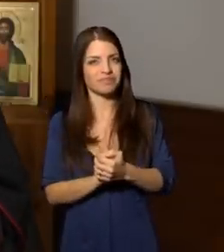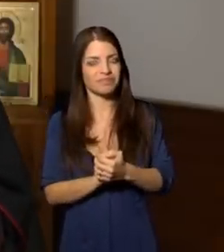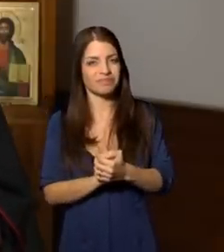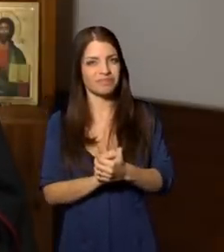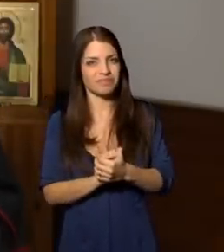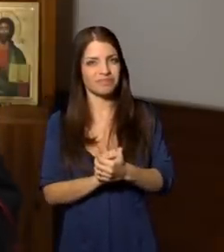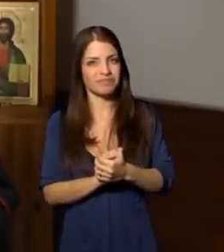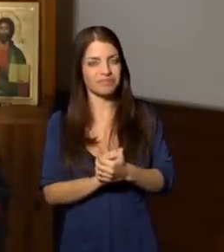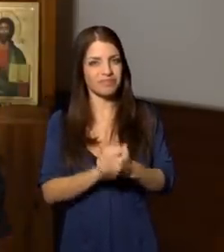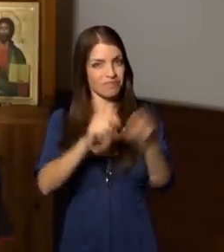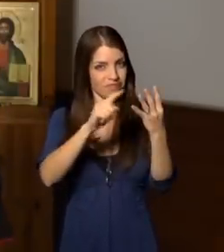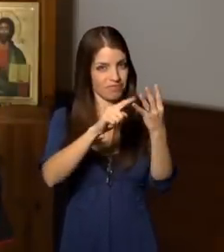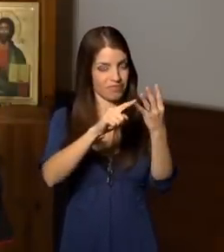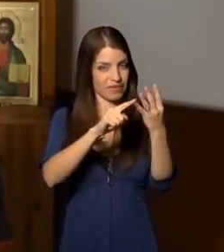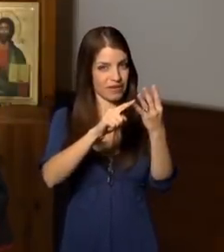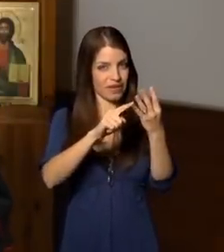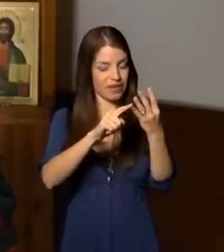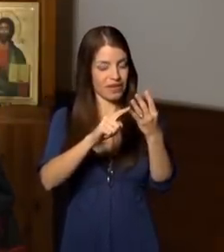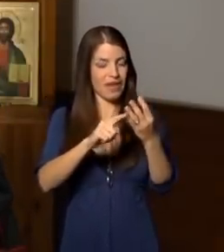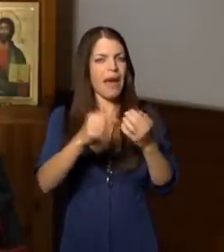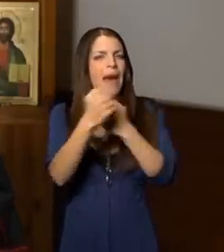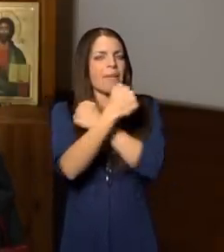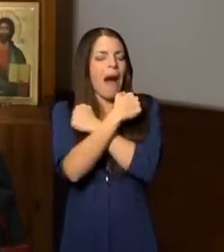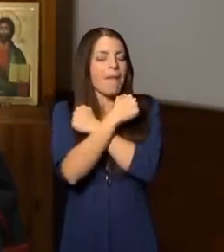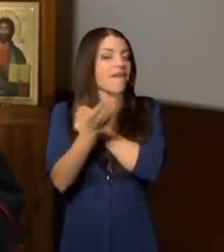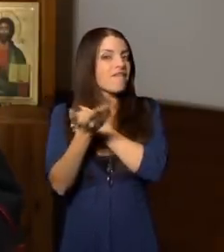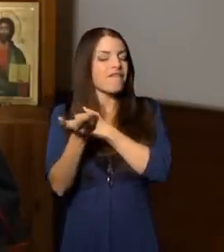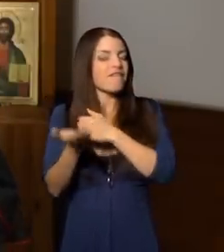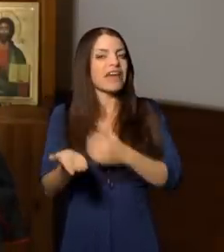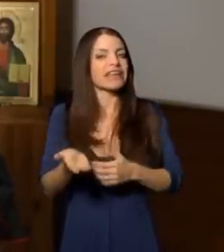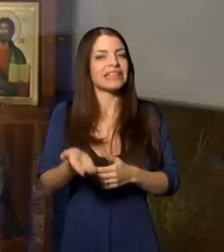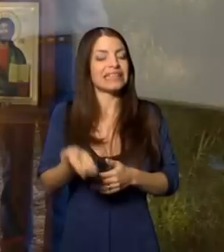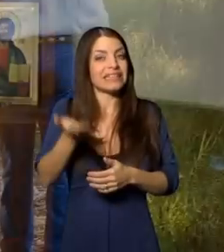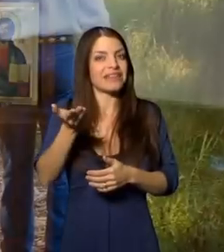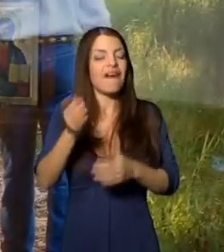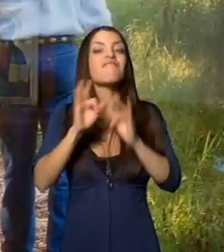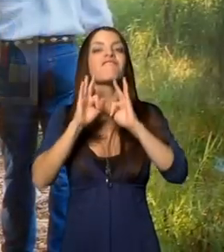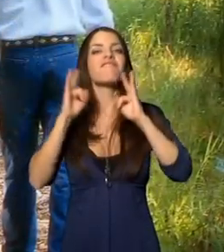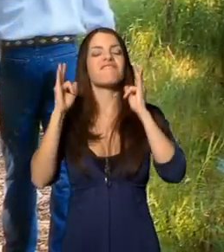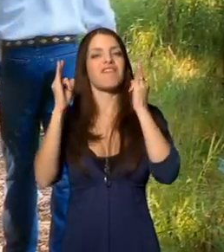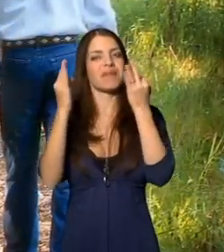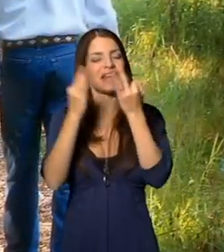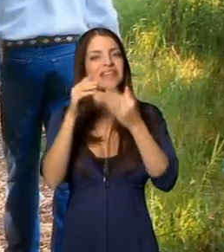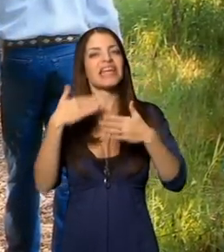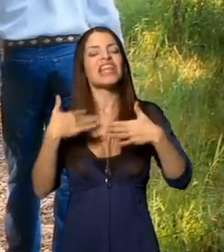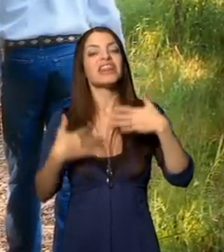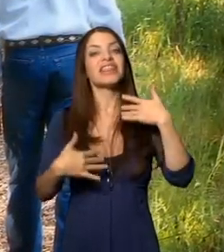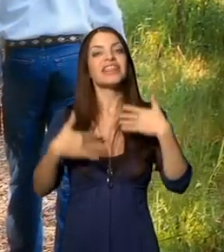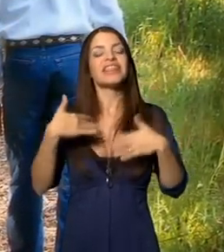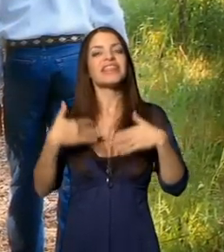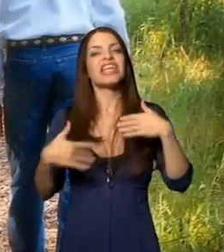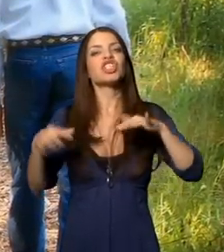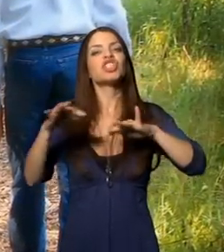Il-post fejn titkattar l-imħabba biex tkun karità hija l-familja li tgħix il-barka tas-sagrament ta'